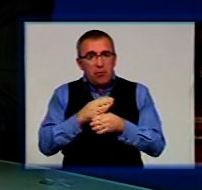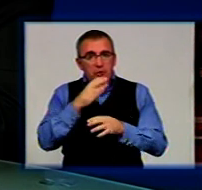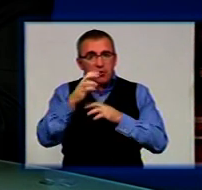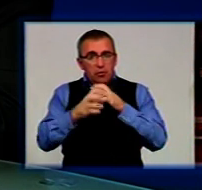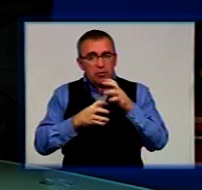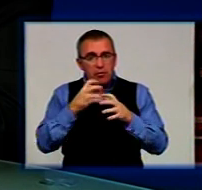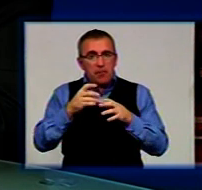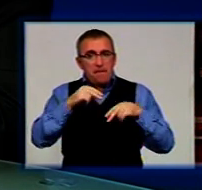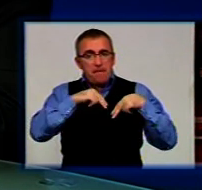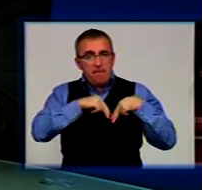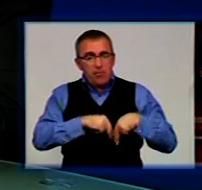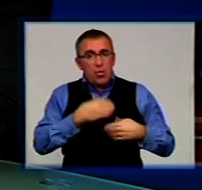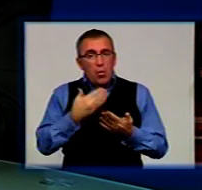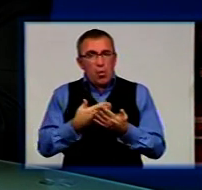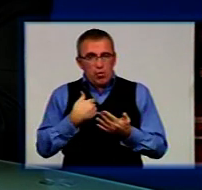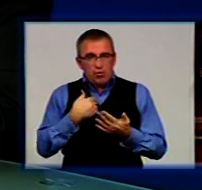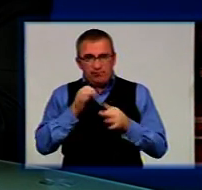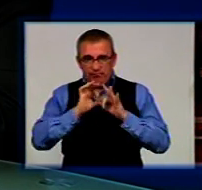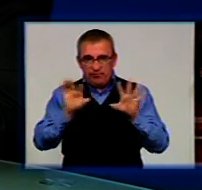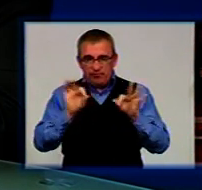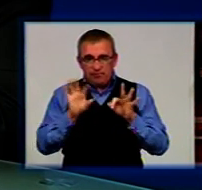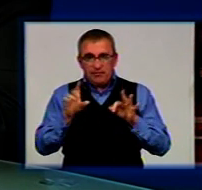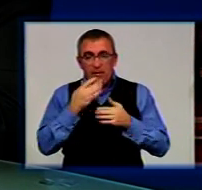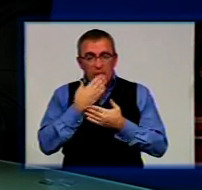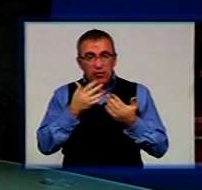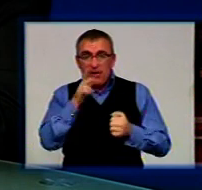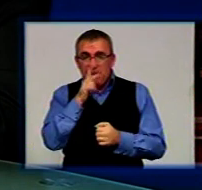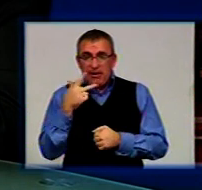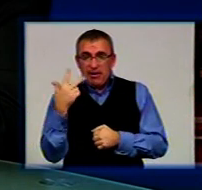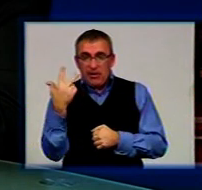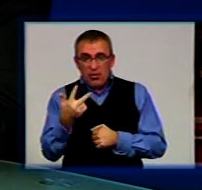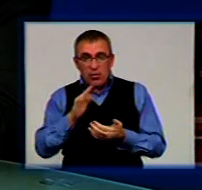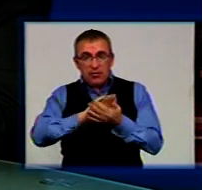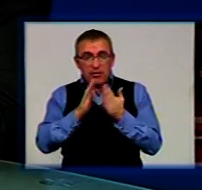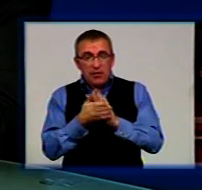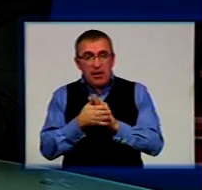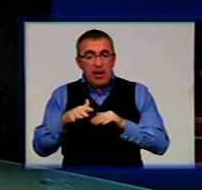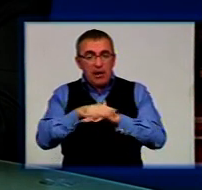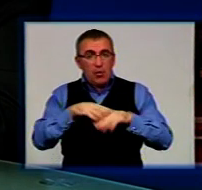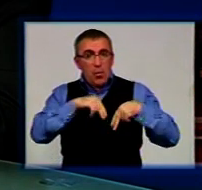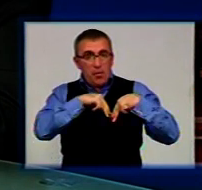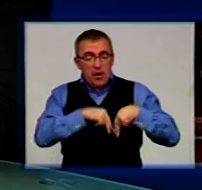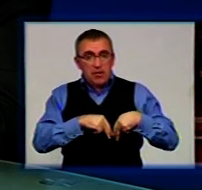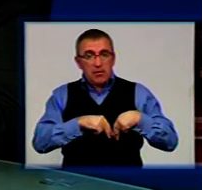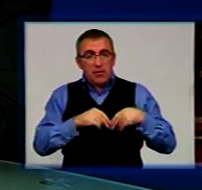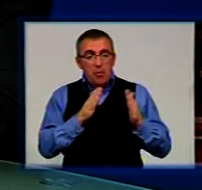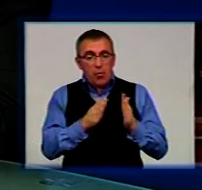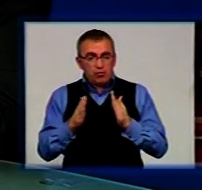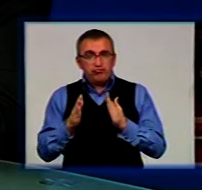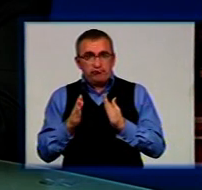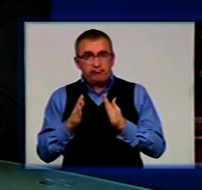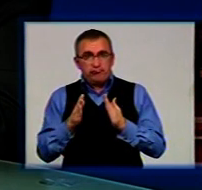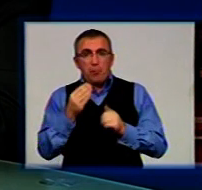Міжнародної організації праці. Хочу зазначити, що за останні 3 роки ситуація на ринку праці поступово стабілізується